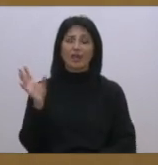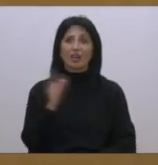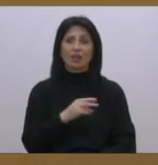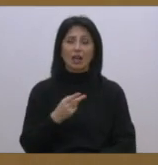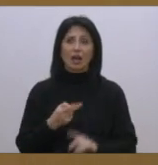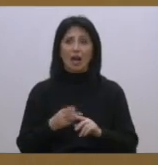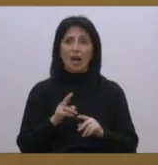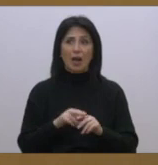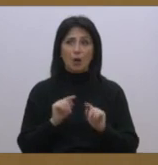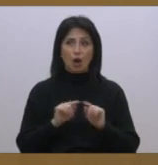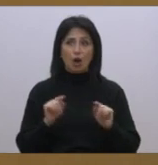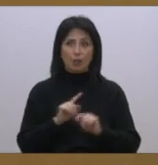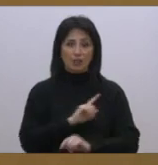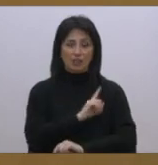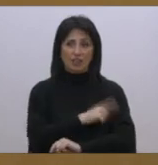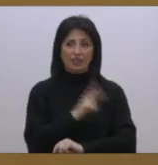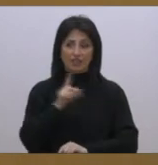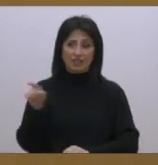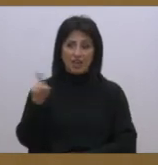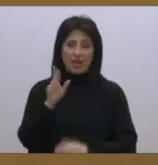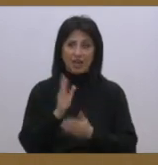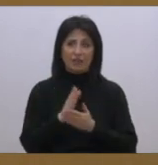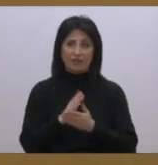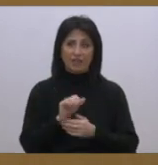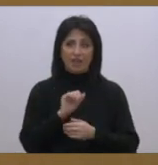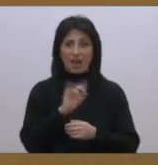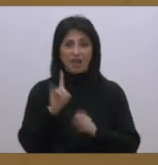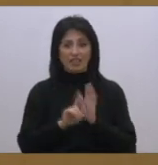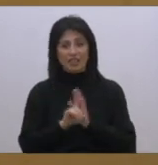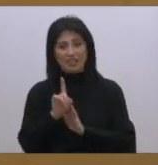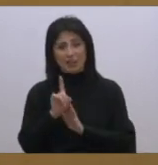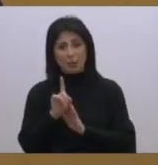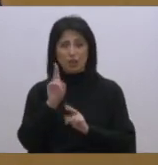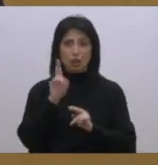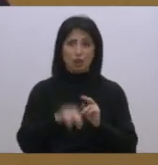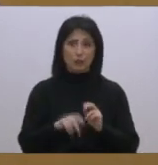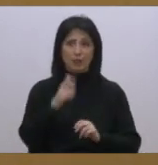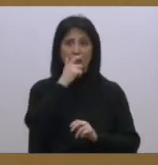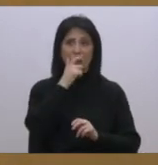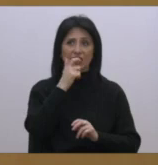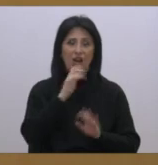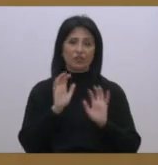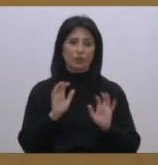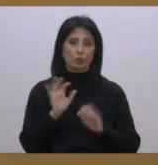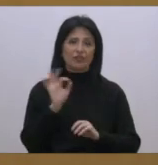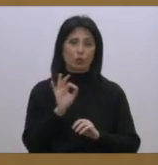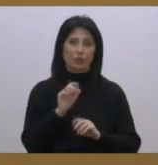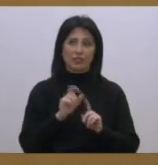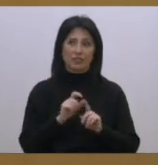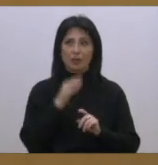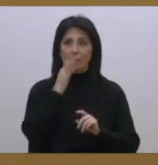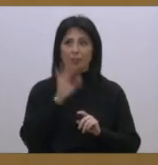ამ ოპოზიციური ძალების ვინც აქ ხართ, ან იწყებოდა, ან სრულდებოდა სააკაშვილზე ზრუნვით და